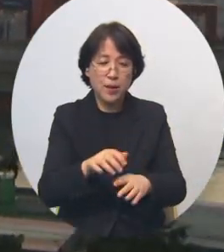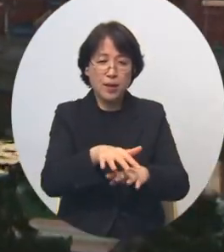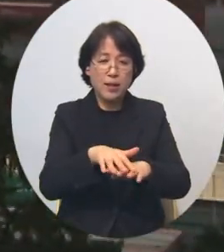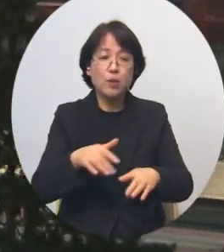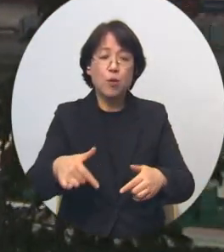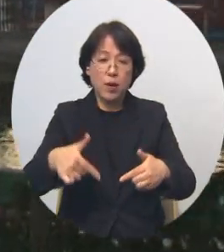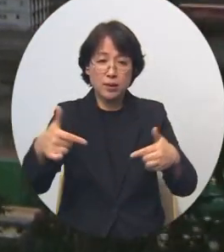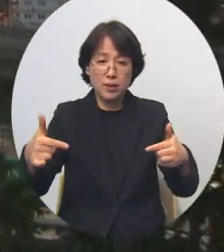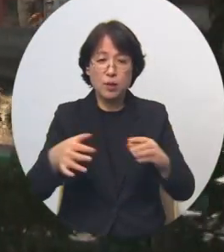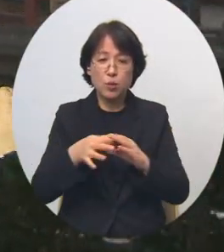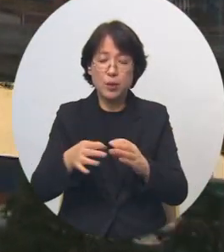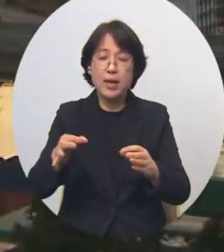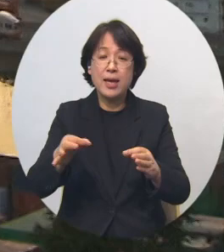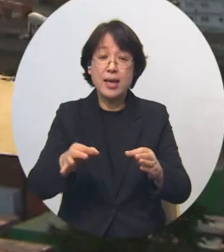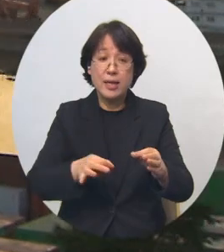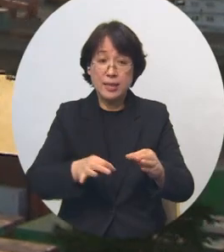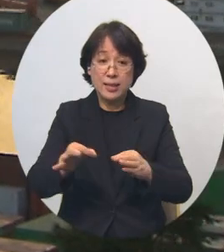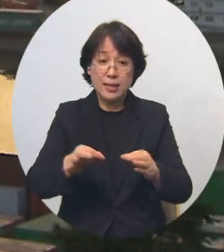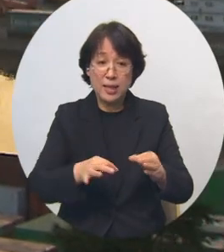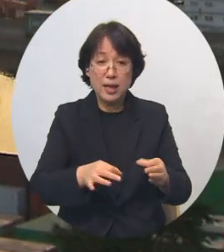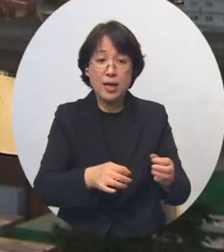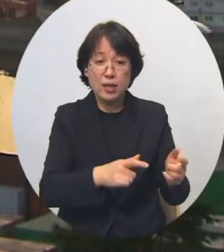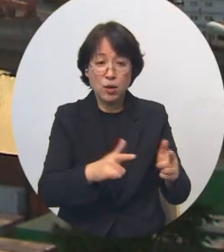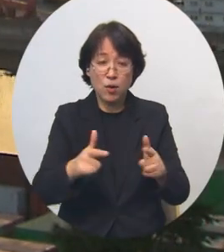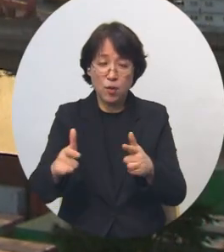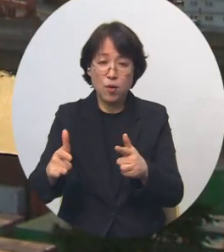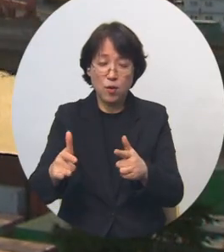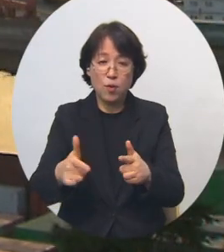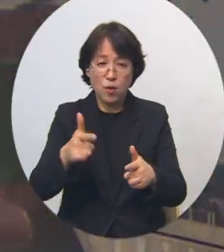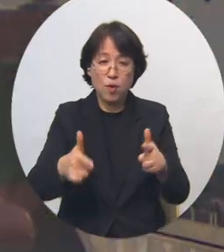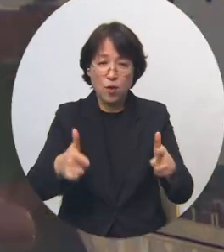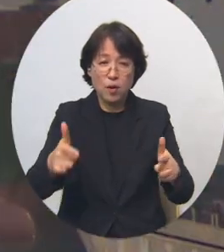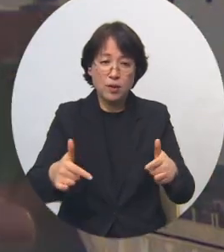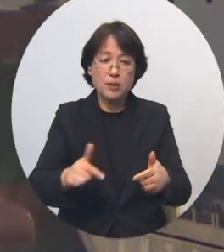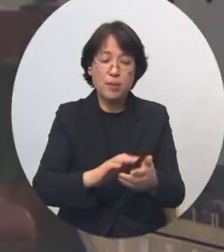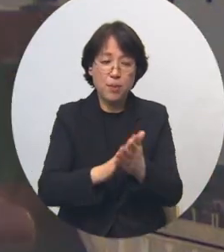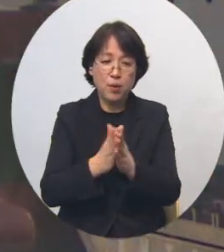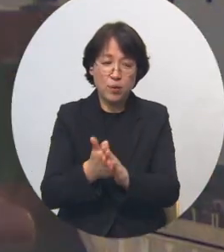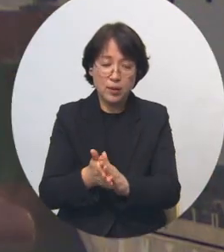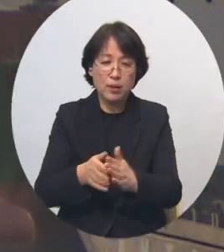확대를 통해 시장 다변화를 추진할 계획입니다. KTV 김용민입니다.